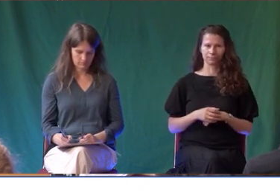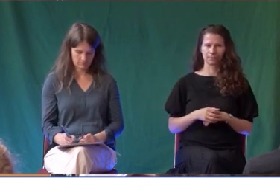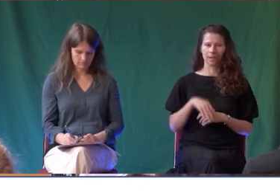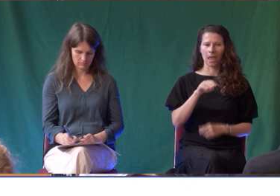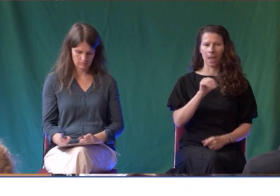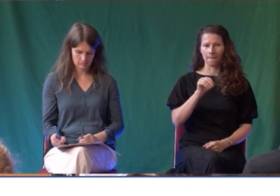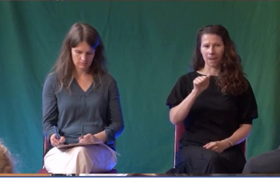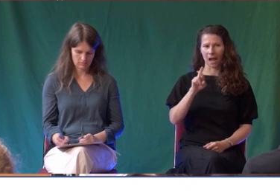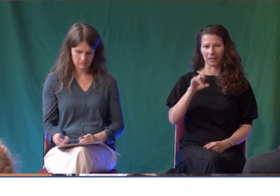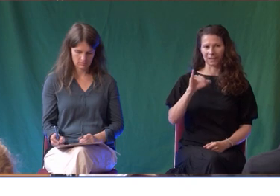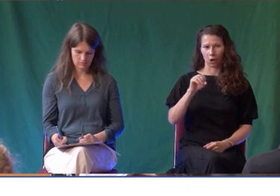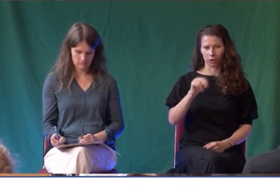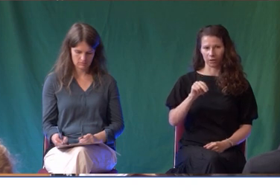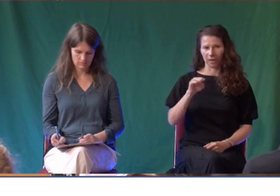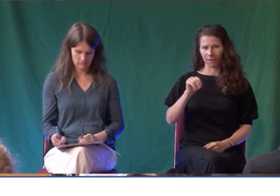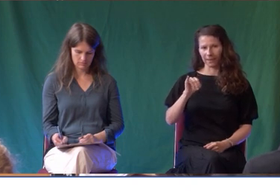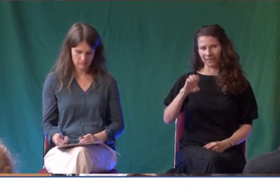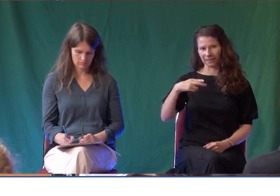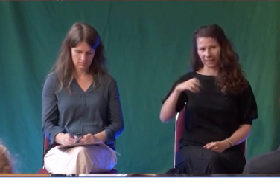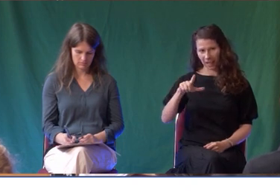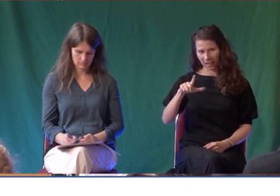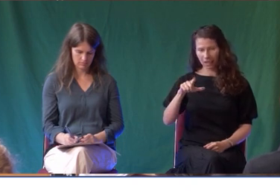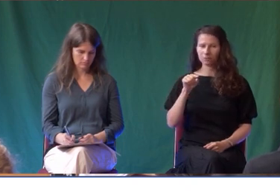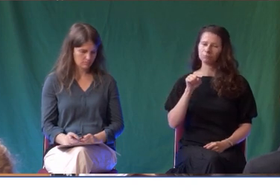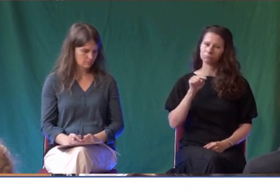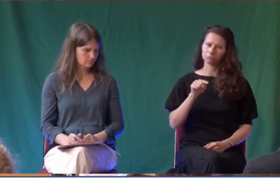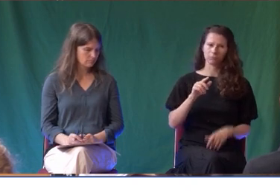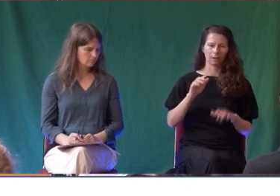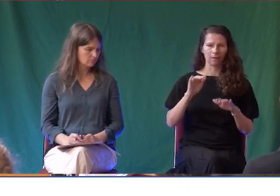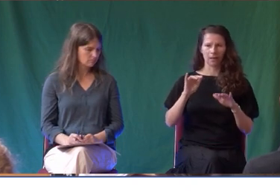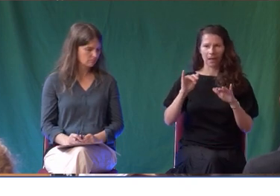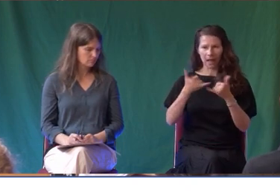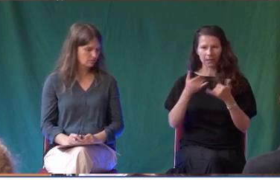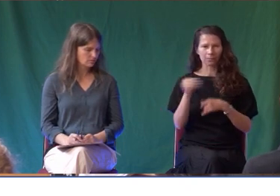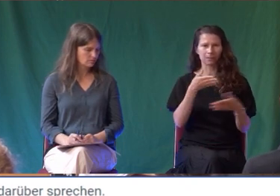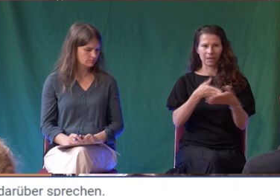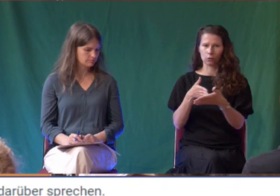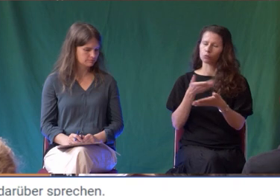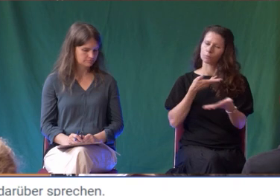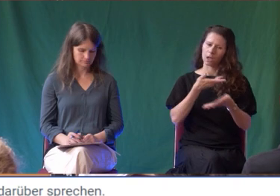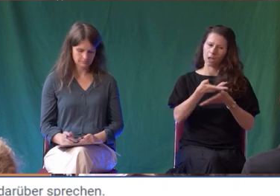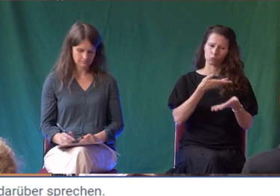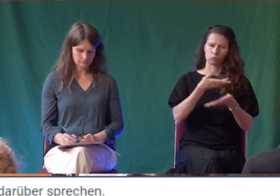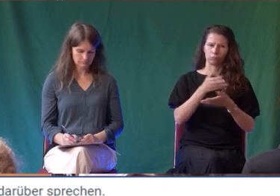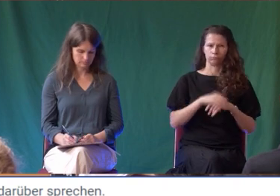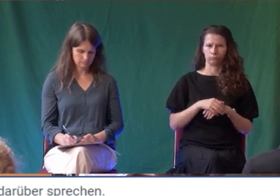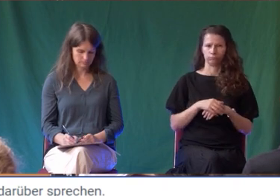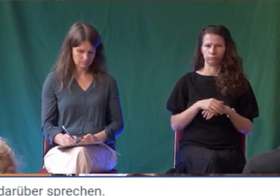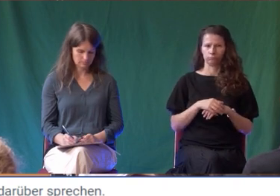Michel berät wenn Eltern mit Behinderung aber